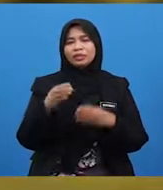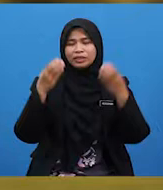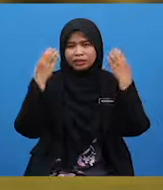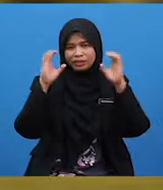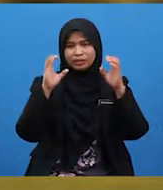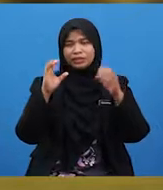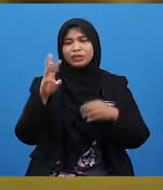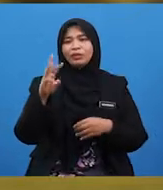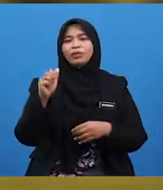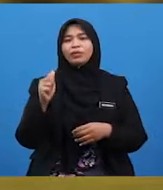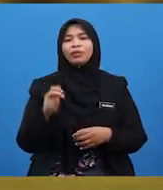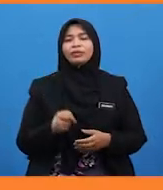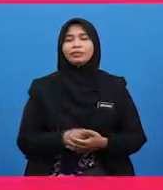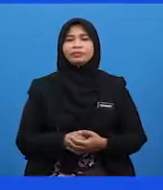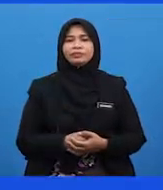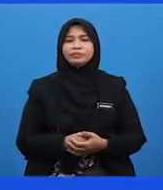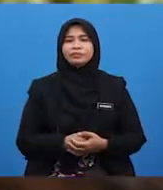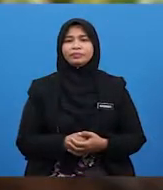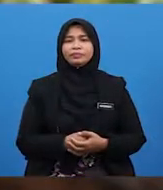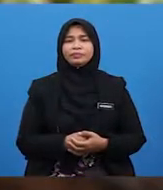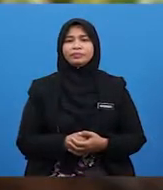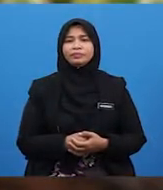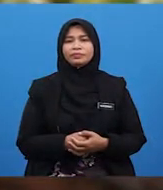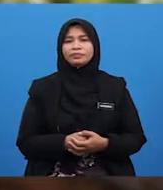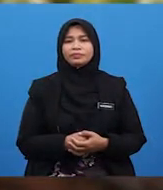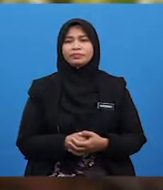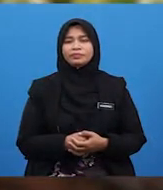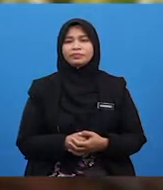Hayo kita hayati syair ini.